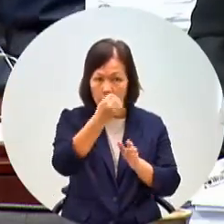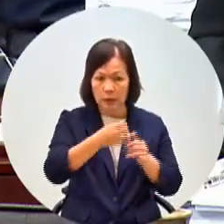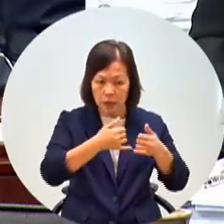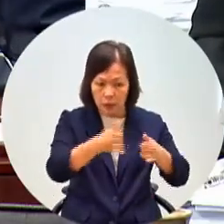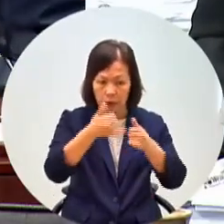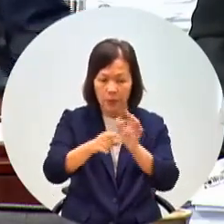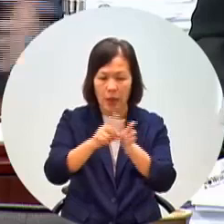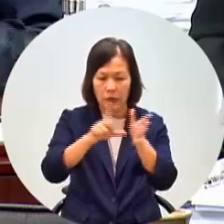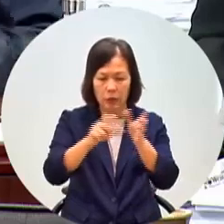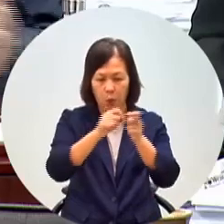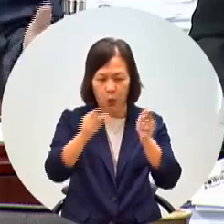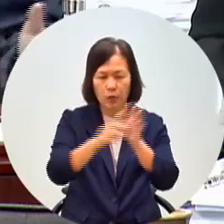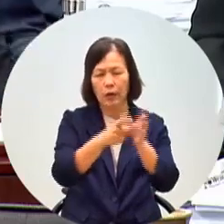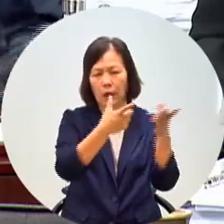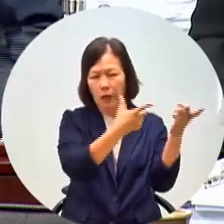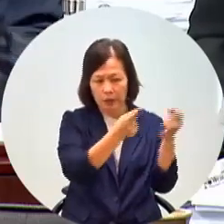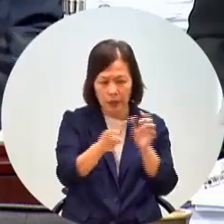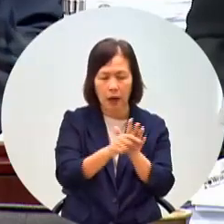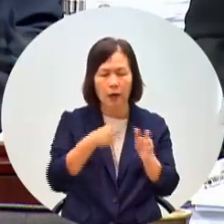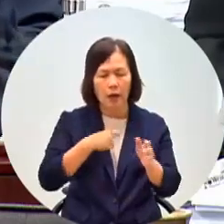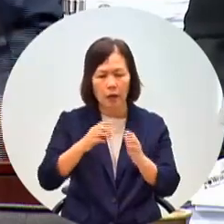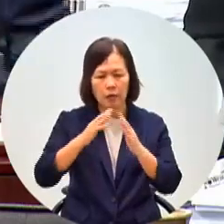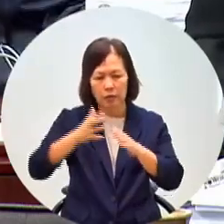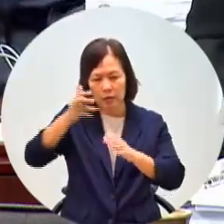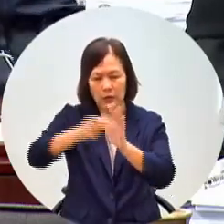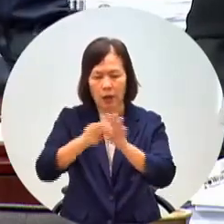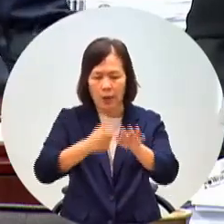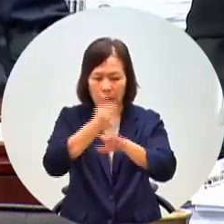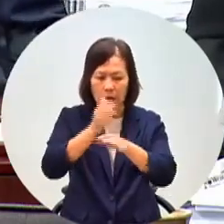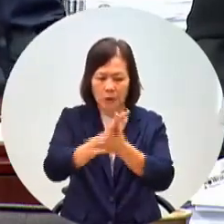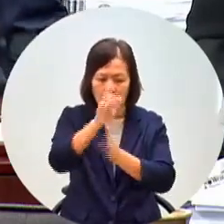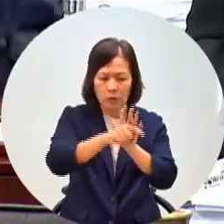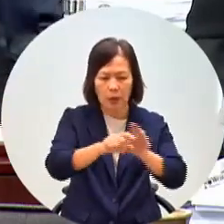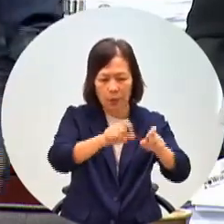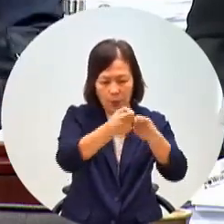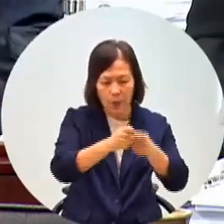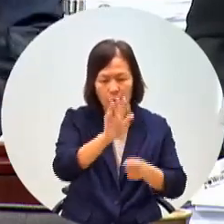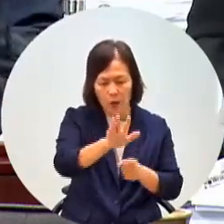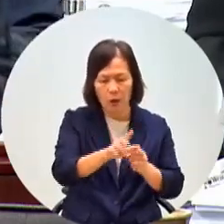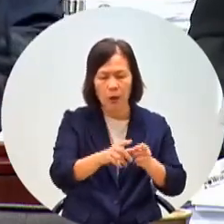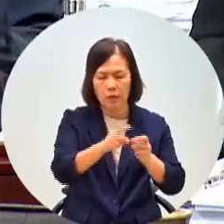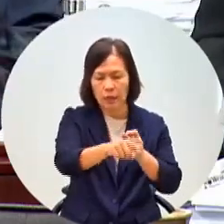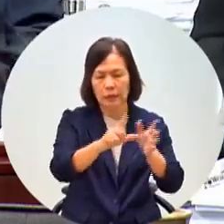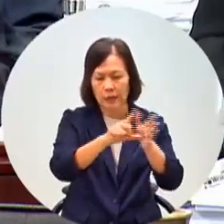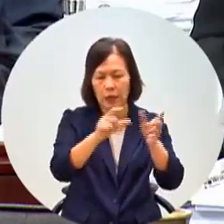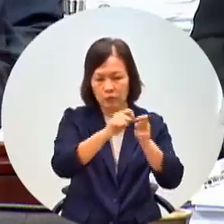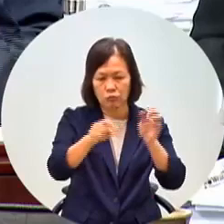过两年来拢安尼啊，唔是讲我来做市长，迄条路乱变歹，长久这条路就爱赶紧来改善，